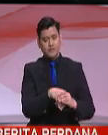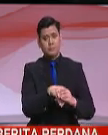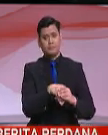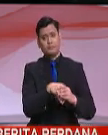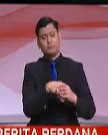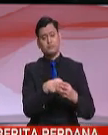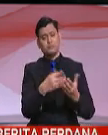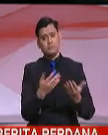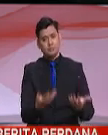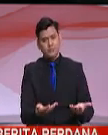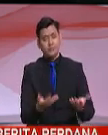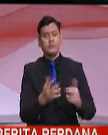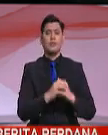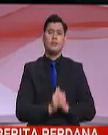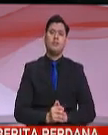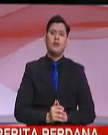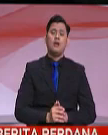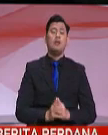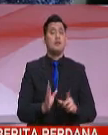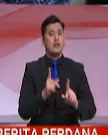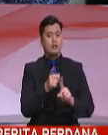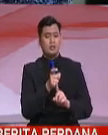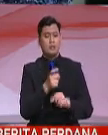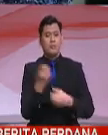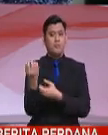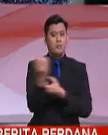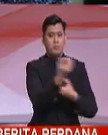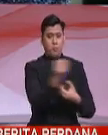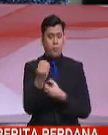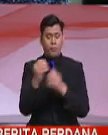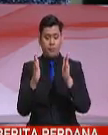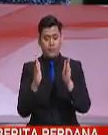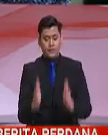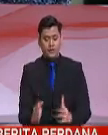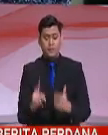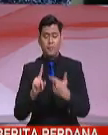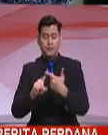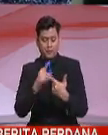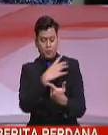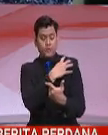adalah pihak bomba, pihak polis,